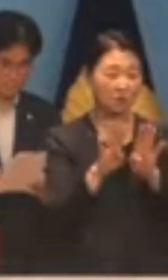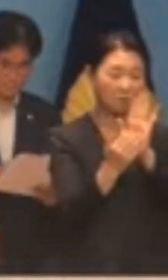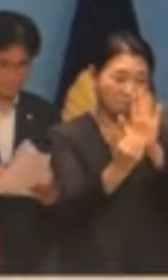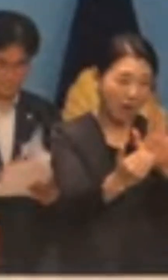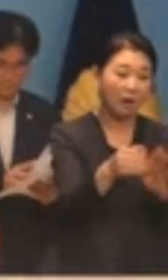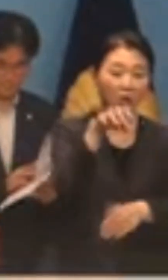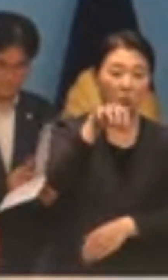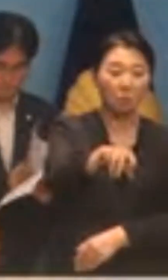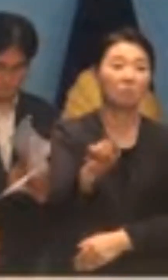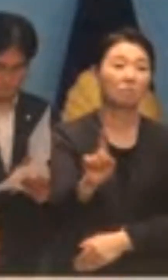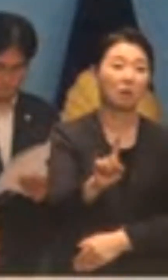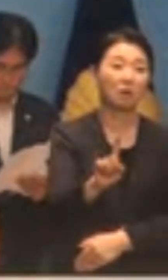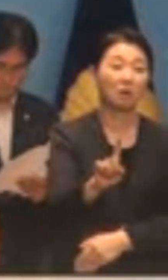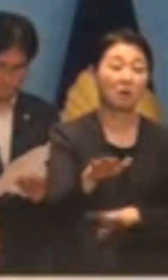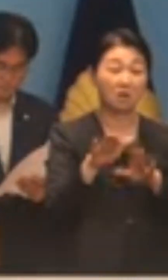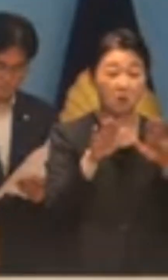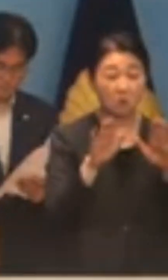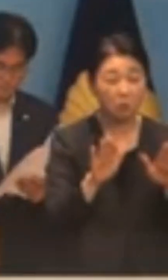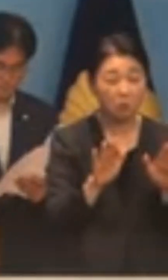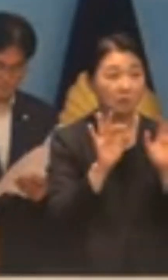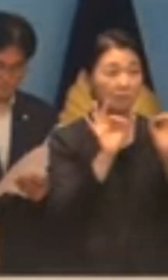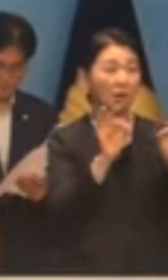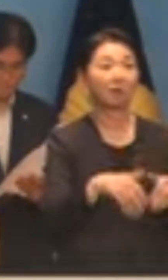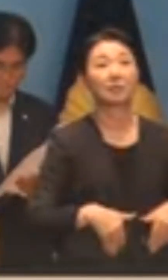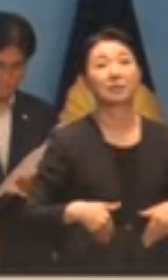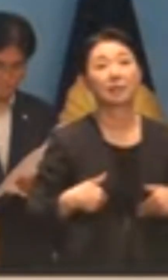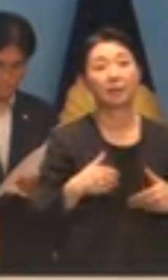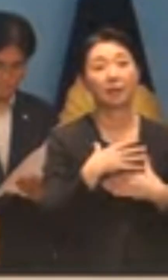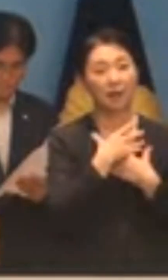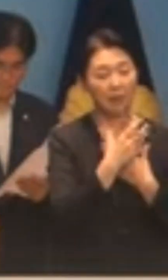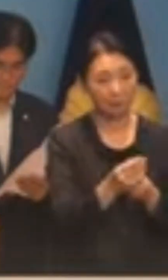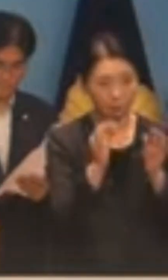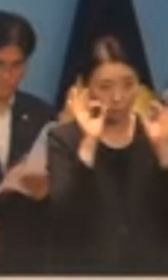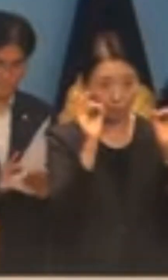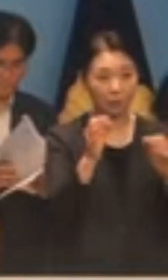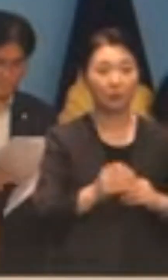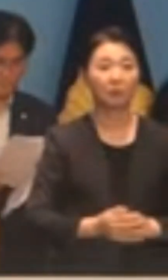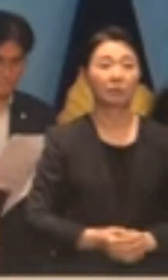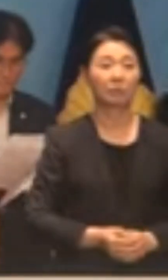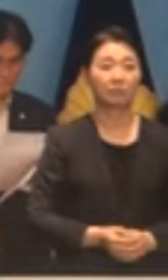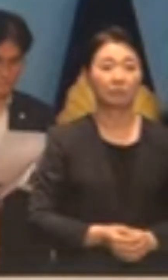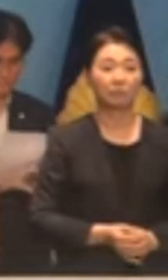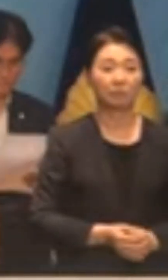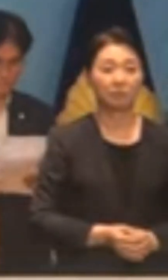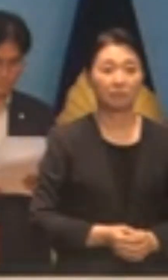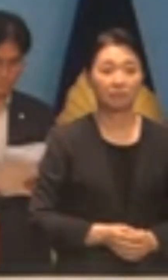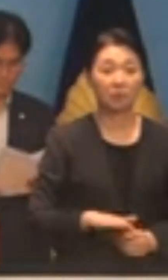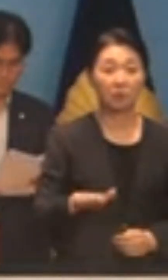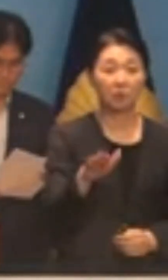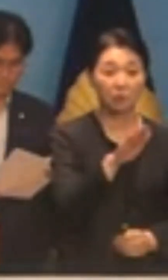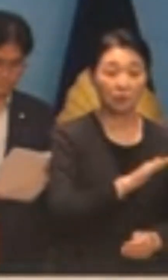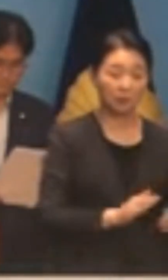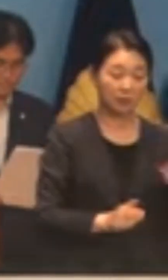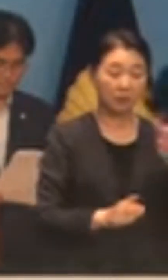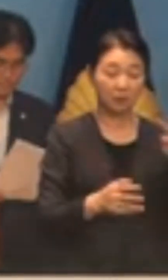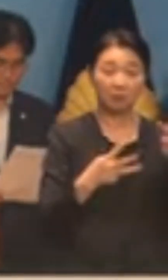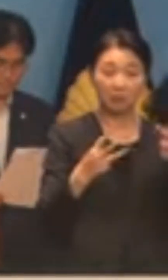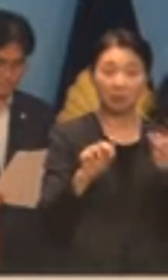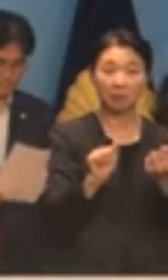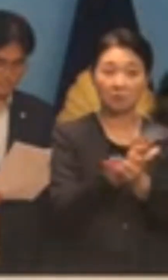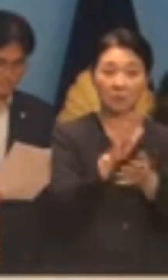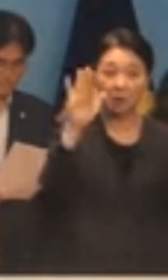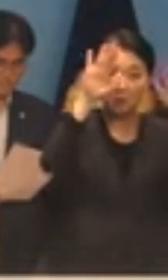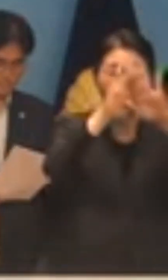막았던 그 장소가 오늘은 좀 따스해 보이고 안정돼 보였습니다. 저희는 12.3 내란의 밤을